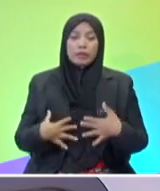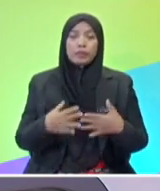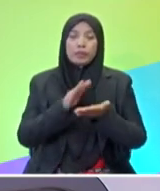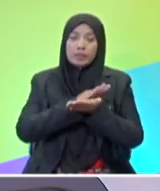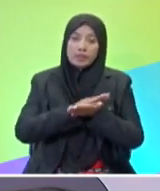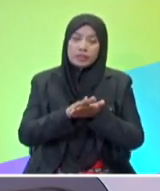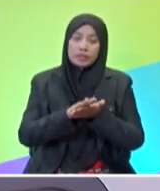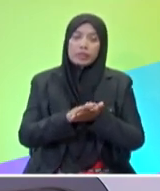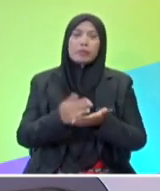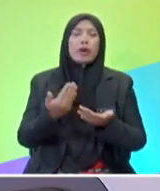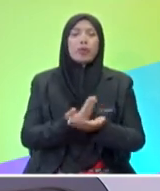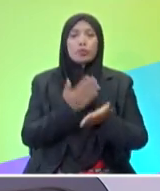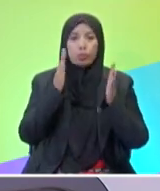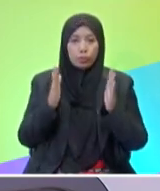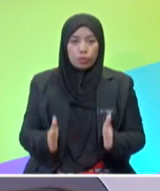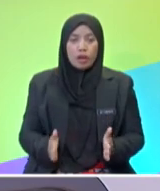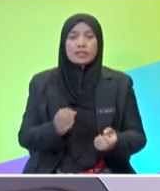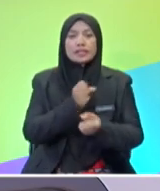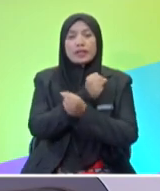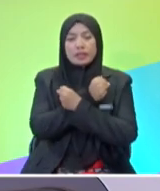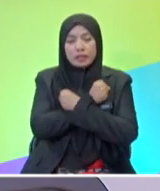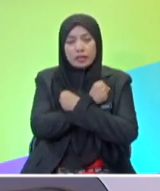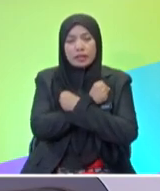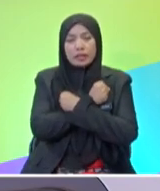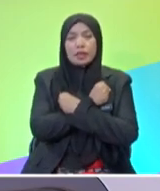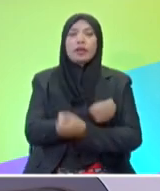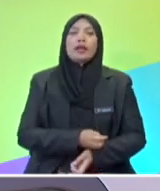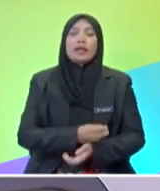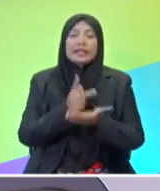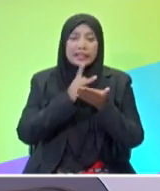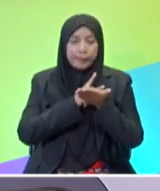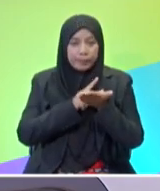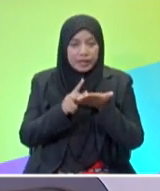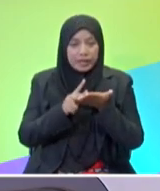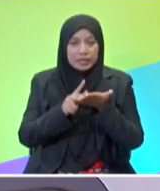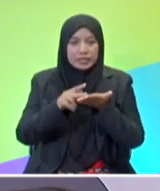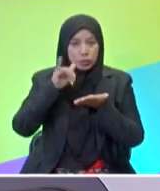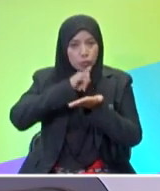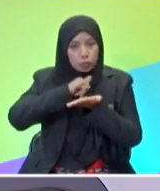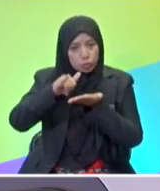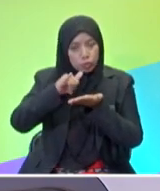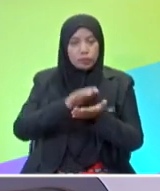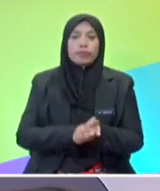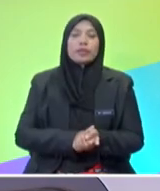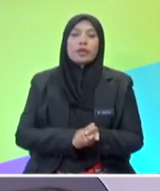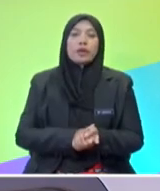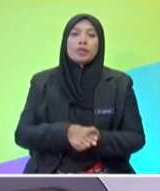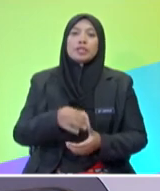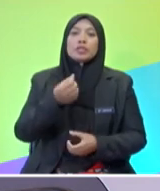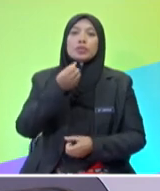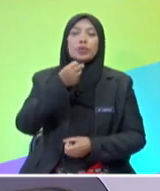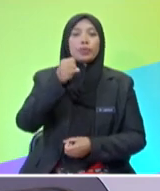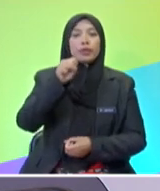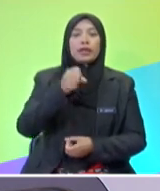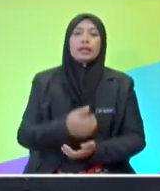suka. Kemas, gosok baju. Barulah nampak bergaya, sopan.